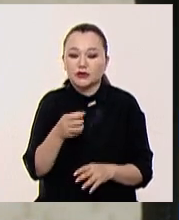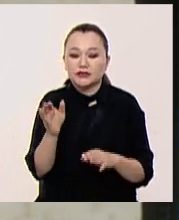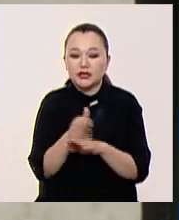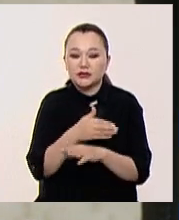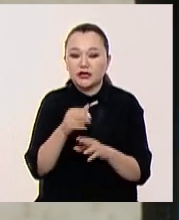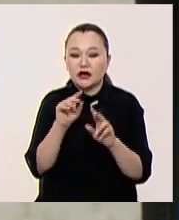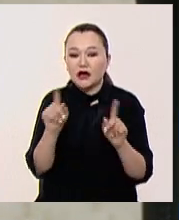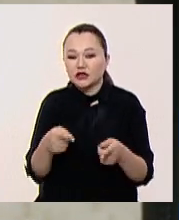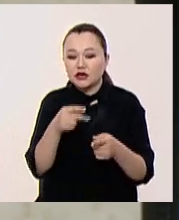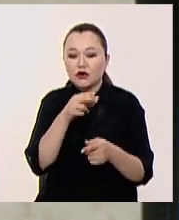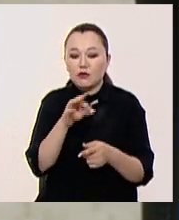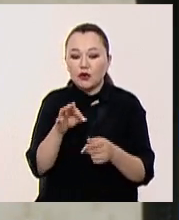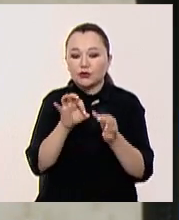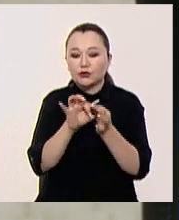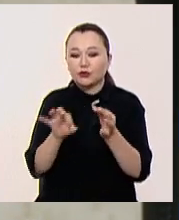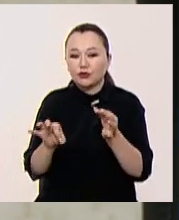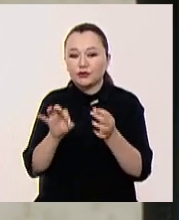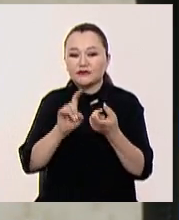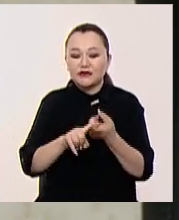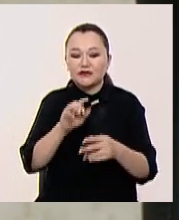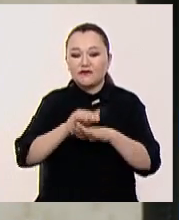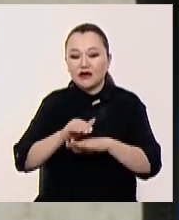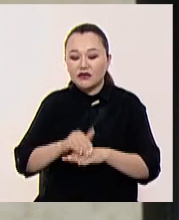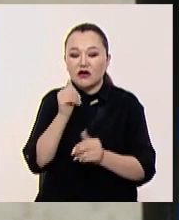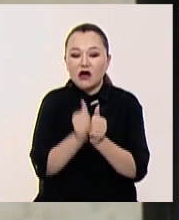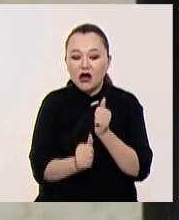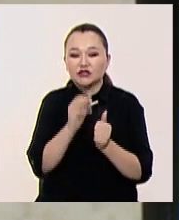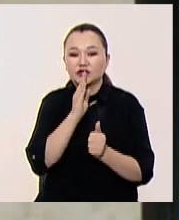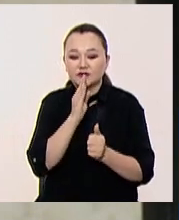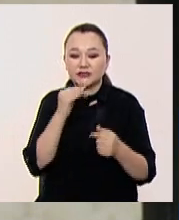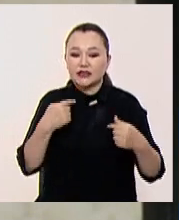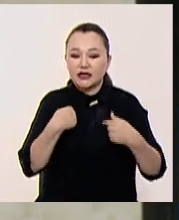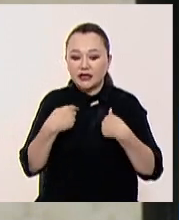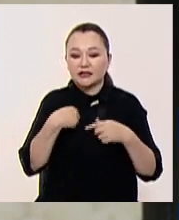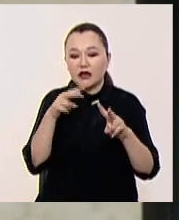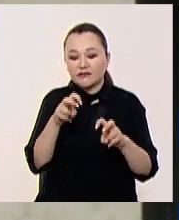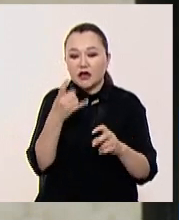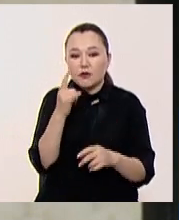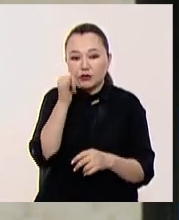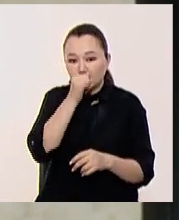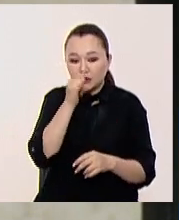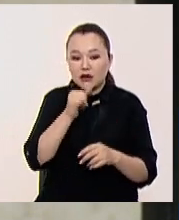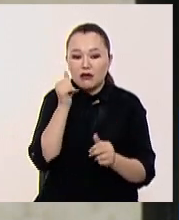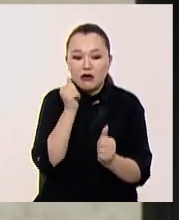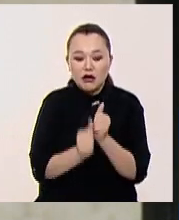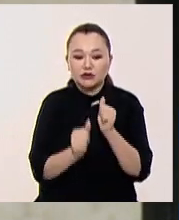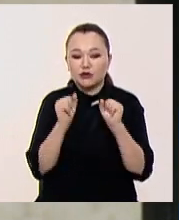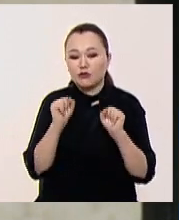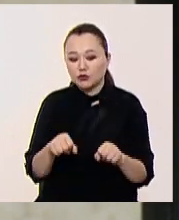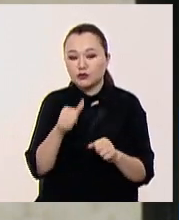снято ограничение по трубному фактору, и практически каждая пациентка, которая страдает диагнозом бесплодия, практически каждая,